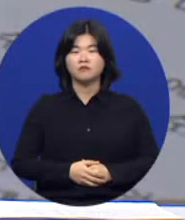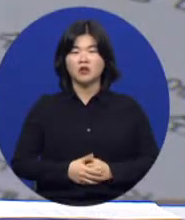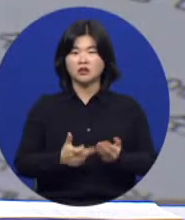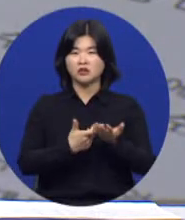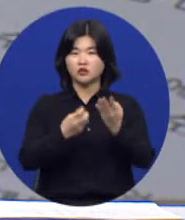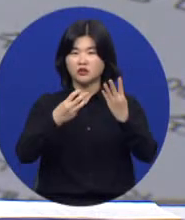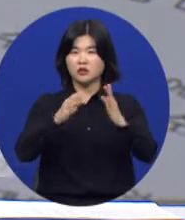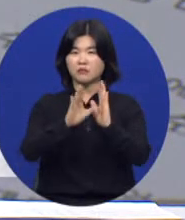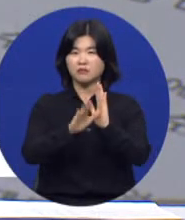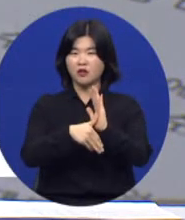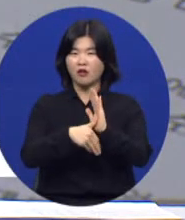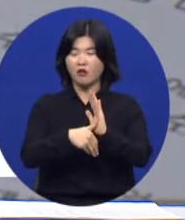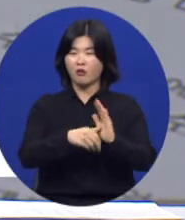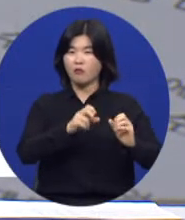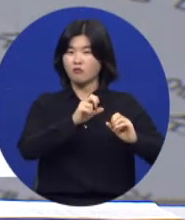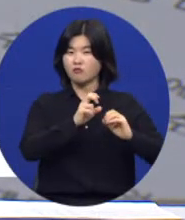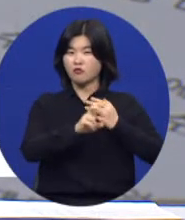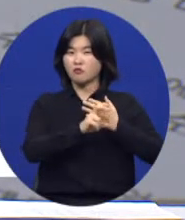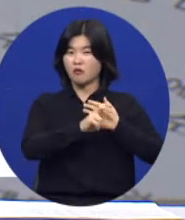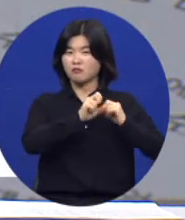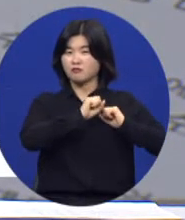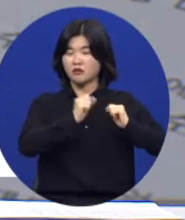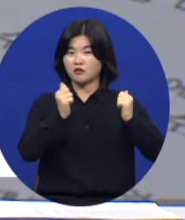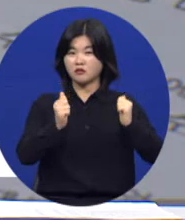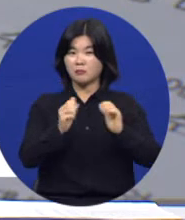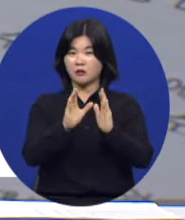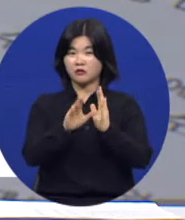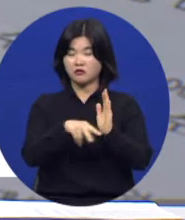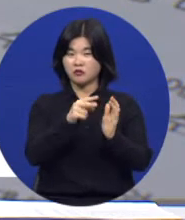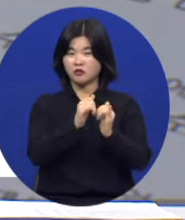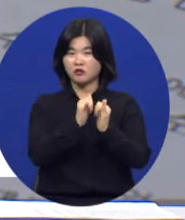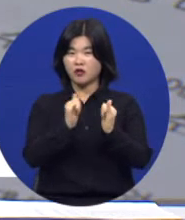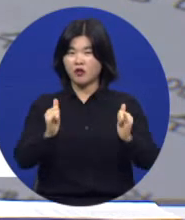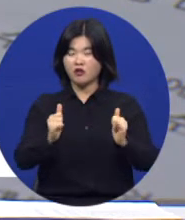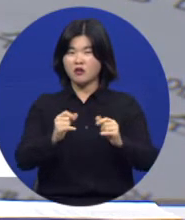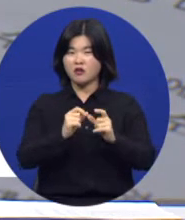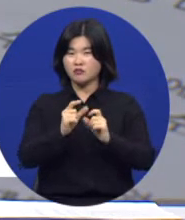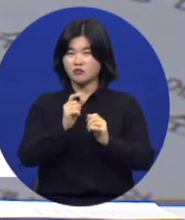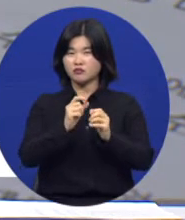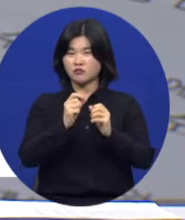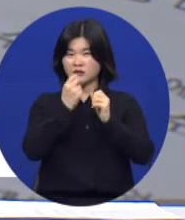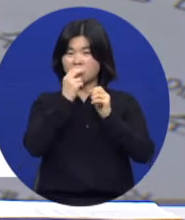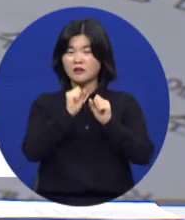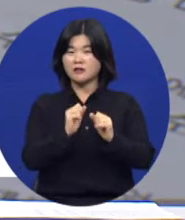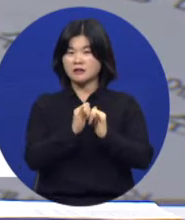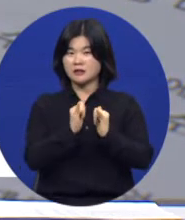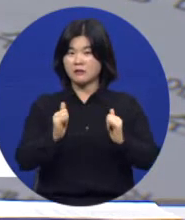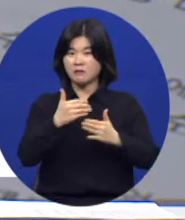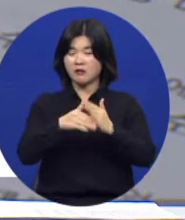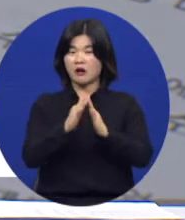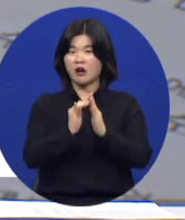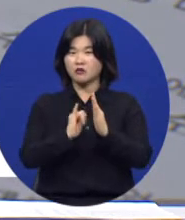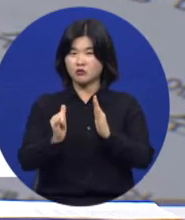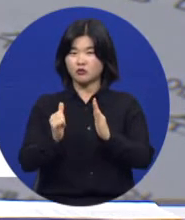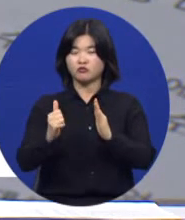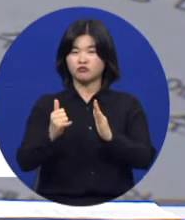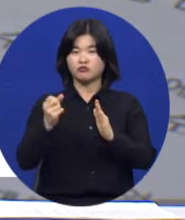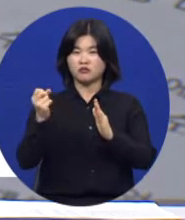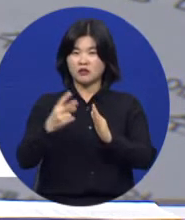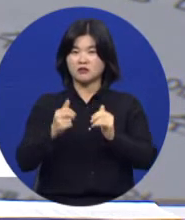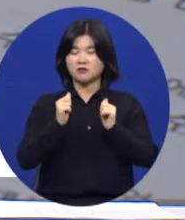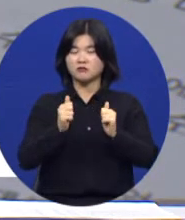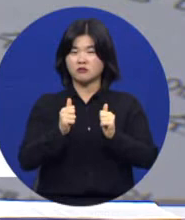제주 4.3 당시 불법 군사 재판을 받은 수용인들 가운데 일부 생존자와 유족들은 최근 재심을 통해